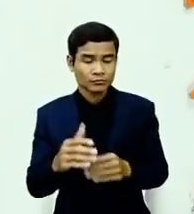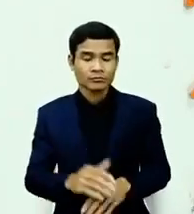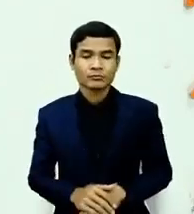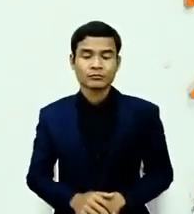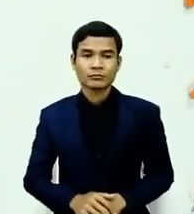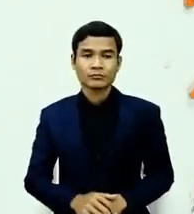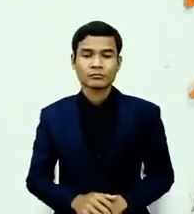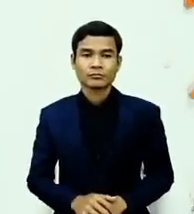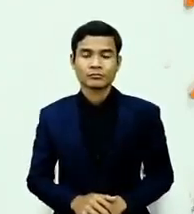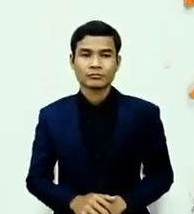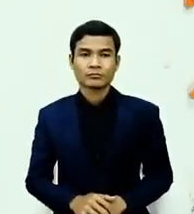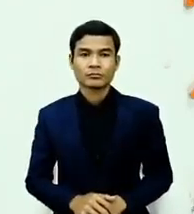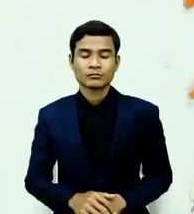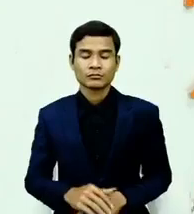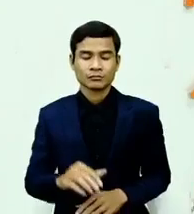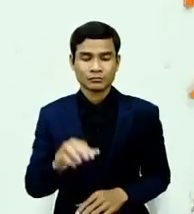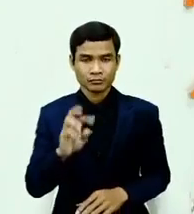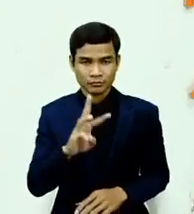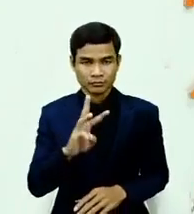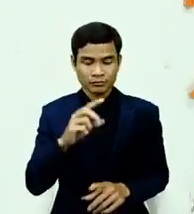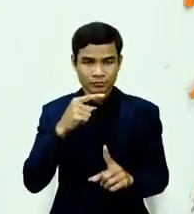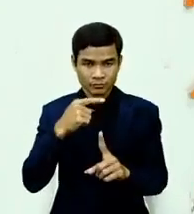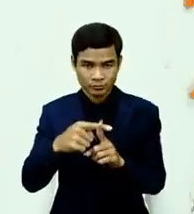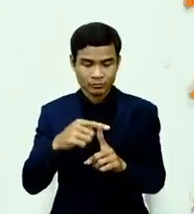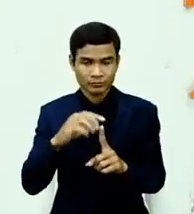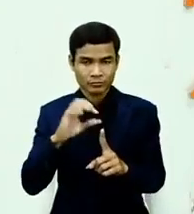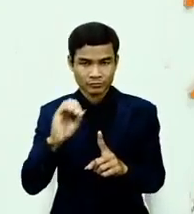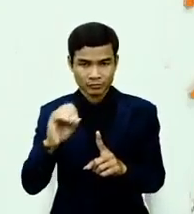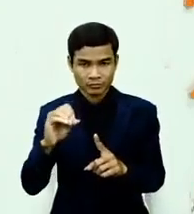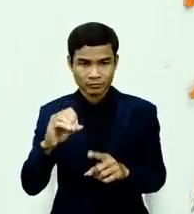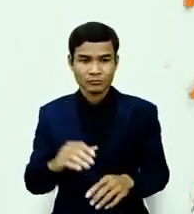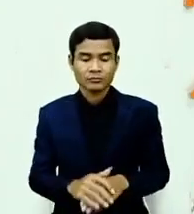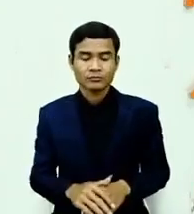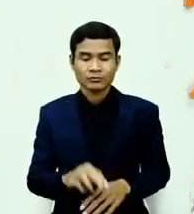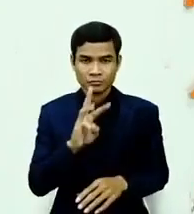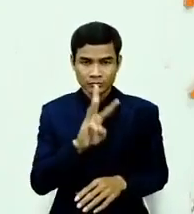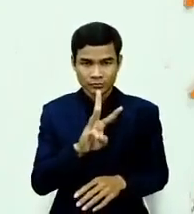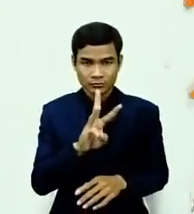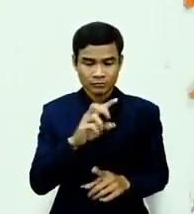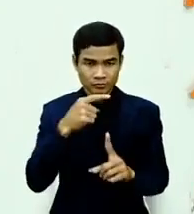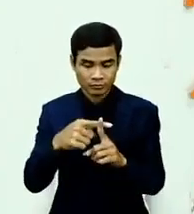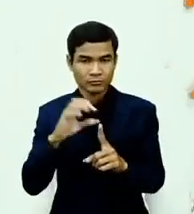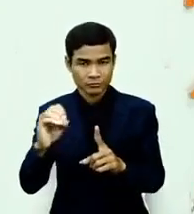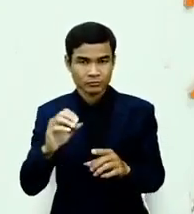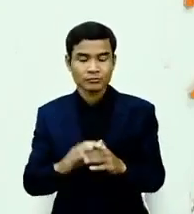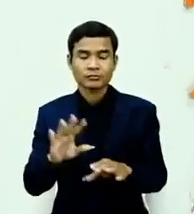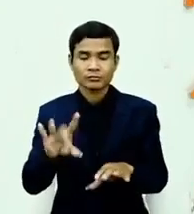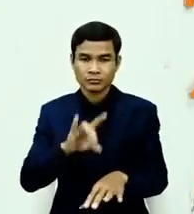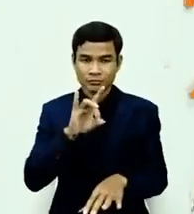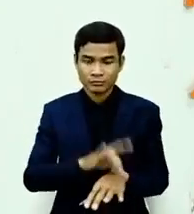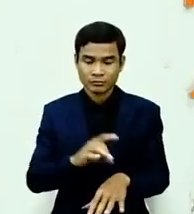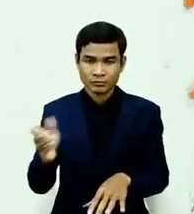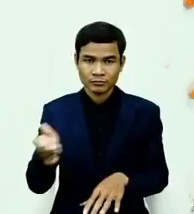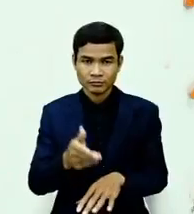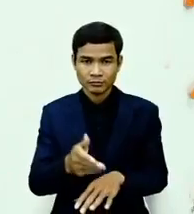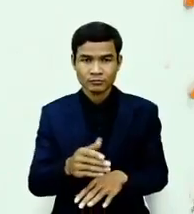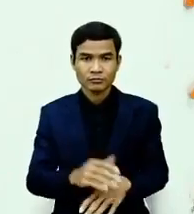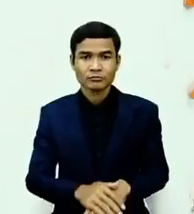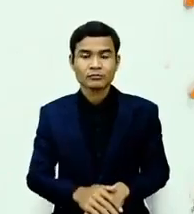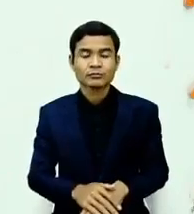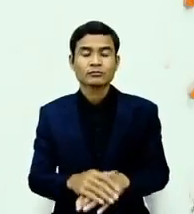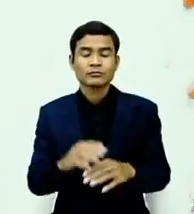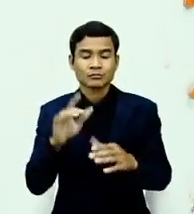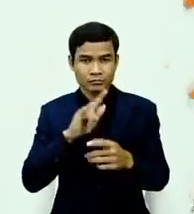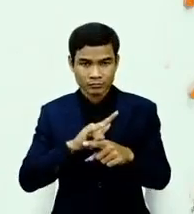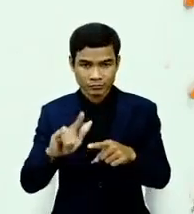តោះ3បូក0ចា3បូក0អញ្ចឹងពេលដែលកូនចាធ្វើប្រមាណវិ